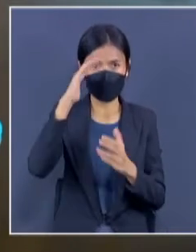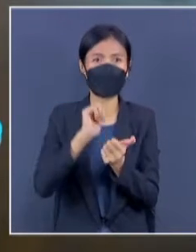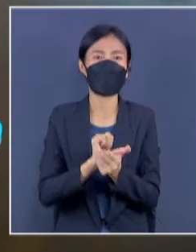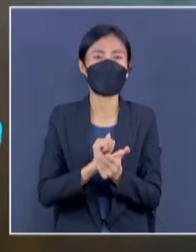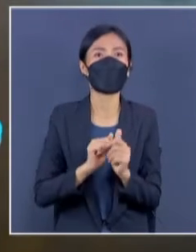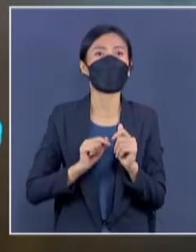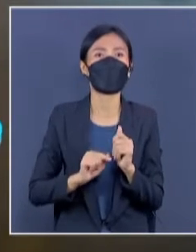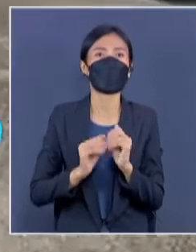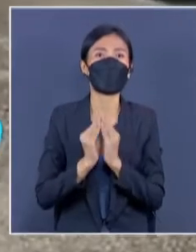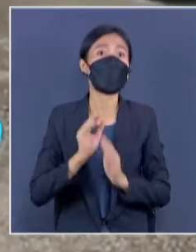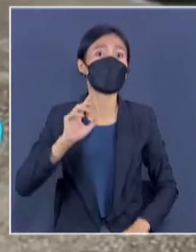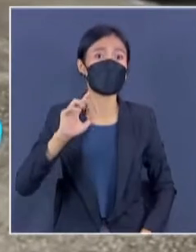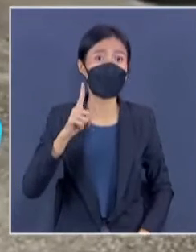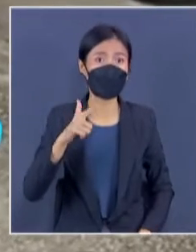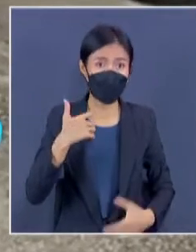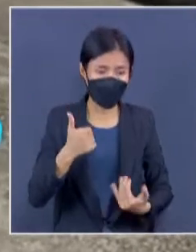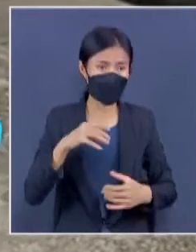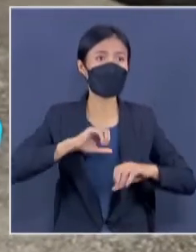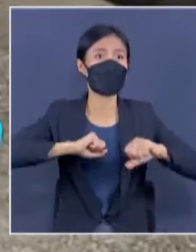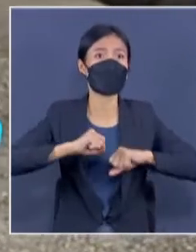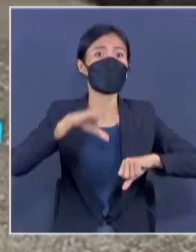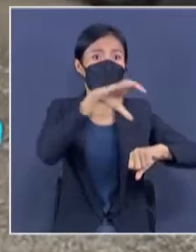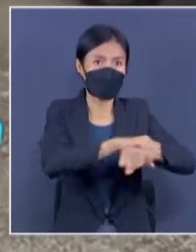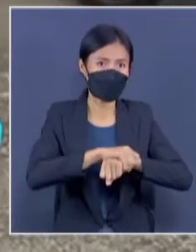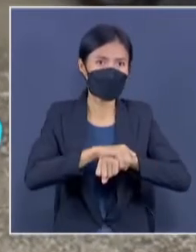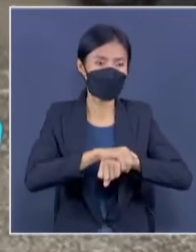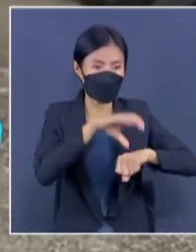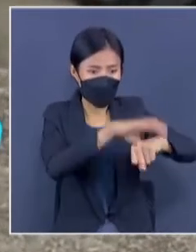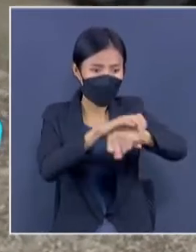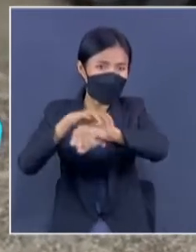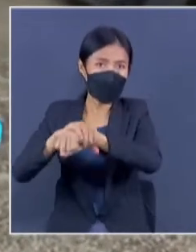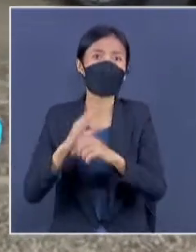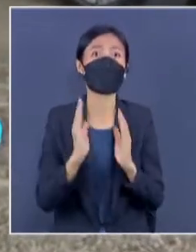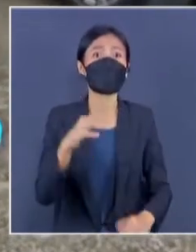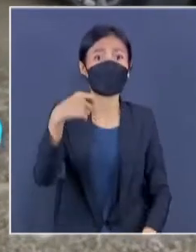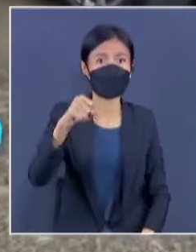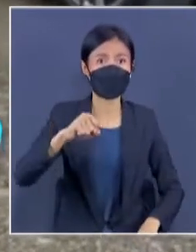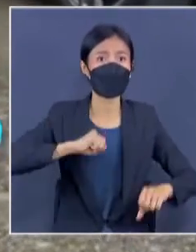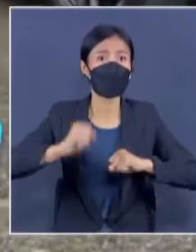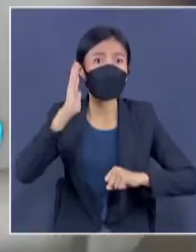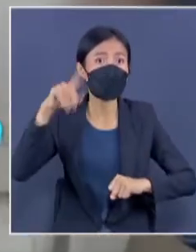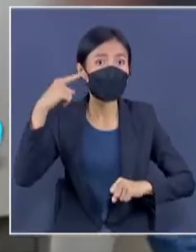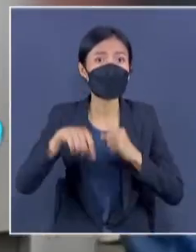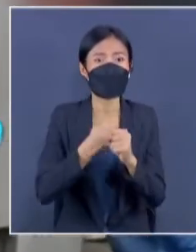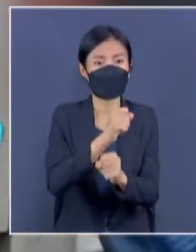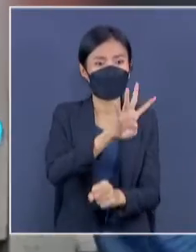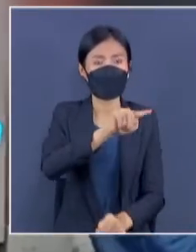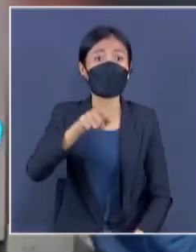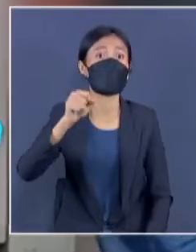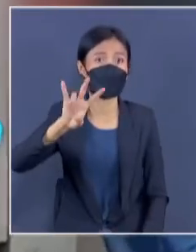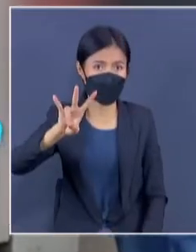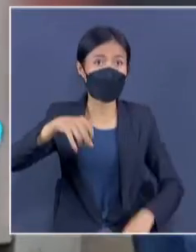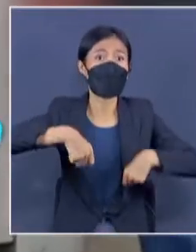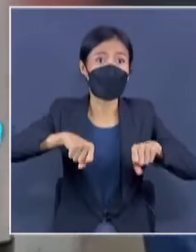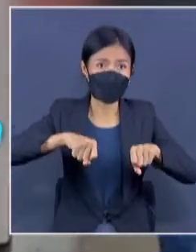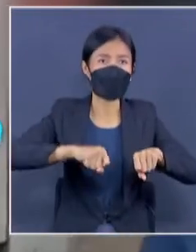จับได้แล้วนะครับเยาวชนที่ร่วมก่อเหตุประมาณ10คนแล้วนะครับตอนนี้เป็นเยาวชนชายและหญิงอายุ 14-17 ปีพร้อมกับมอเตอร์